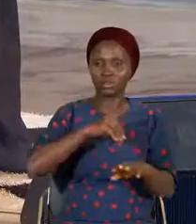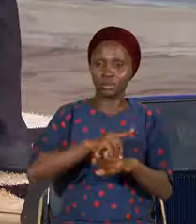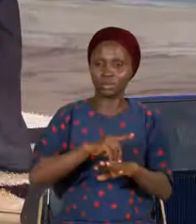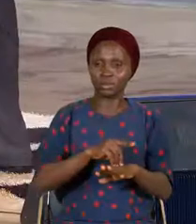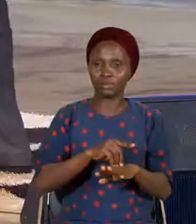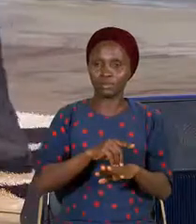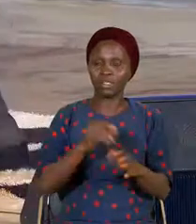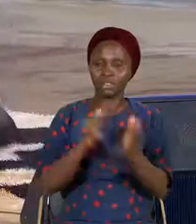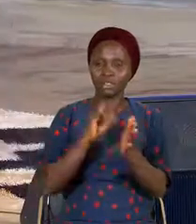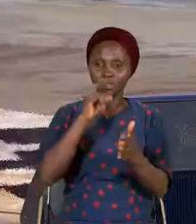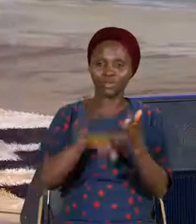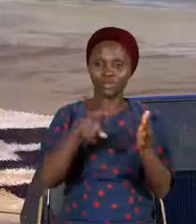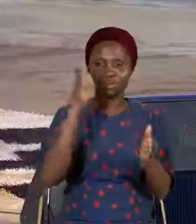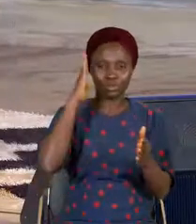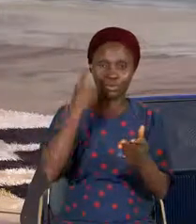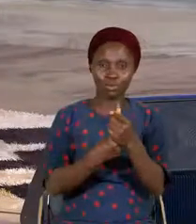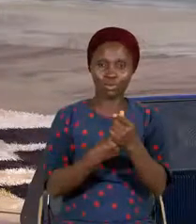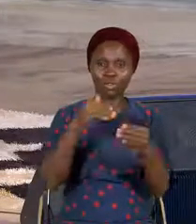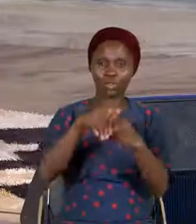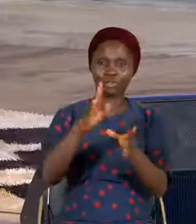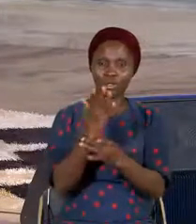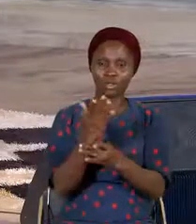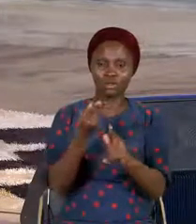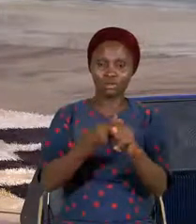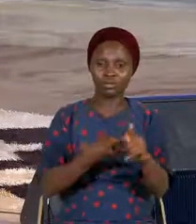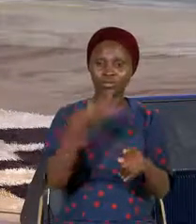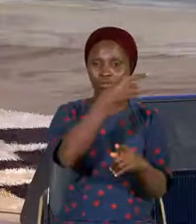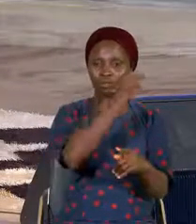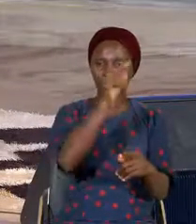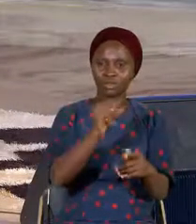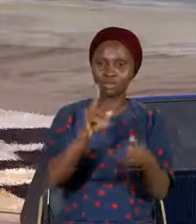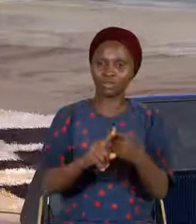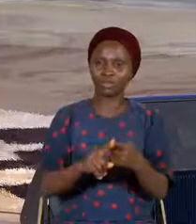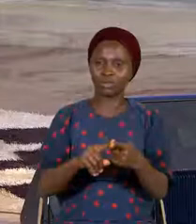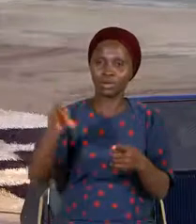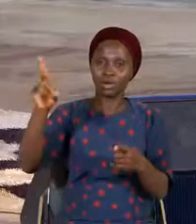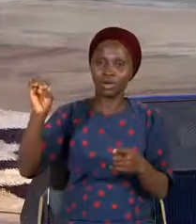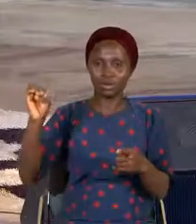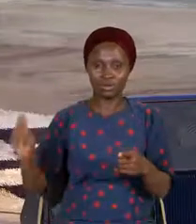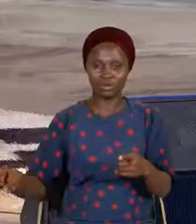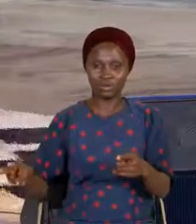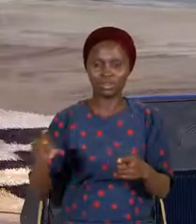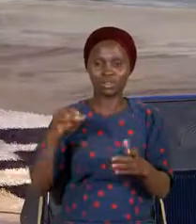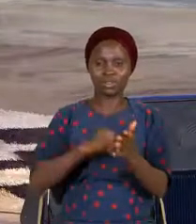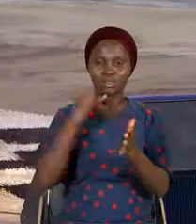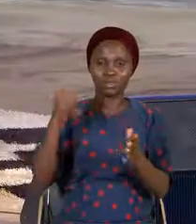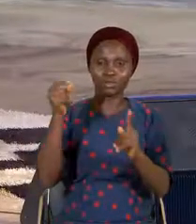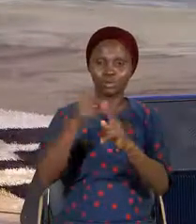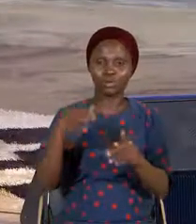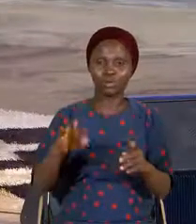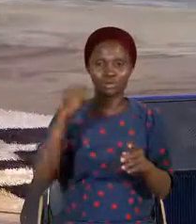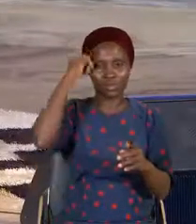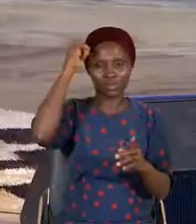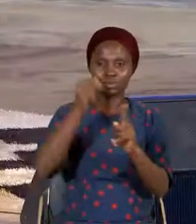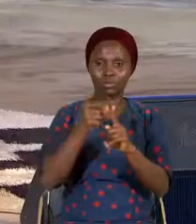royaume. C'est ce que vous avez entre vos mains, la Bible, depuis Genèse jusqu'à Apocalypse. C'est la parole de sa